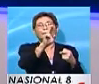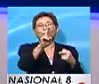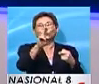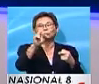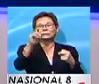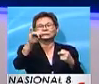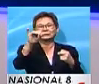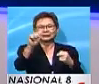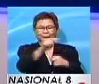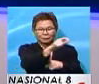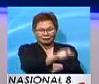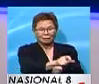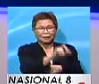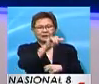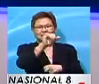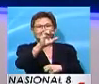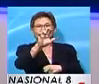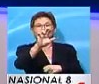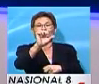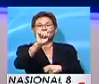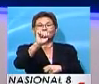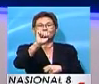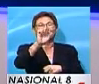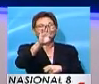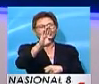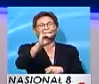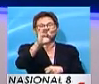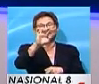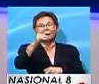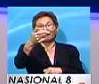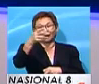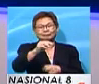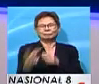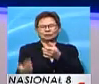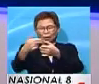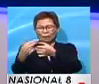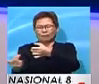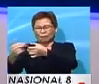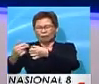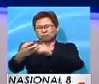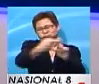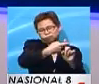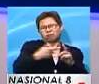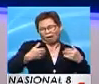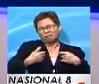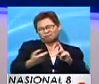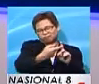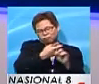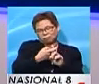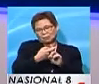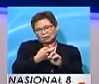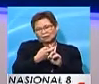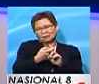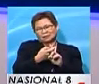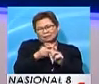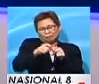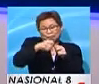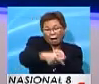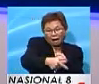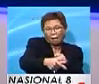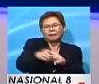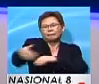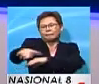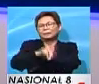Abraham atau Ibrahim Hamid juga dikenal pasti terlibat dalam beberapa kes penculikan untuk tebusan di pantai